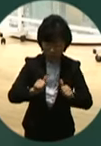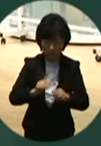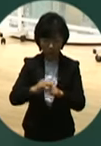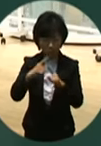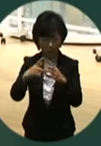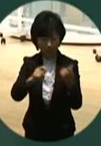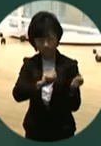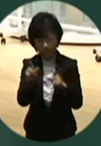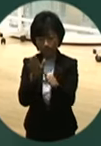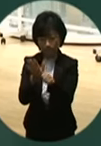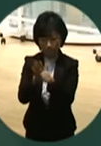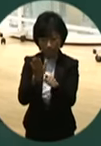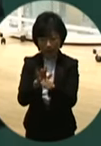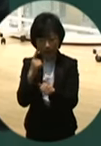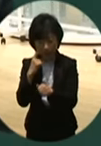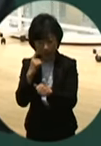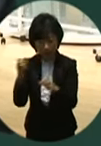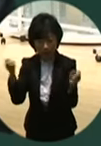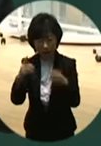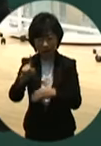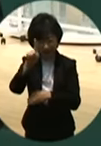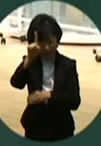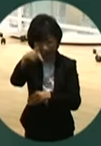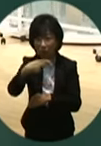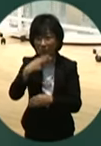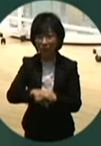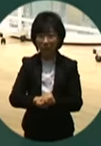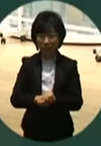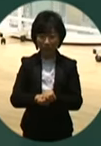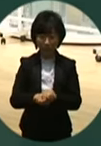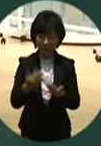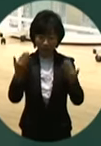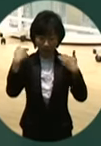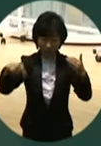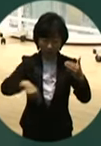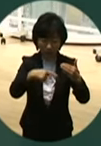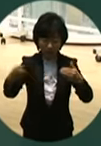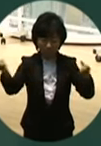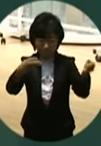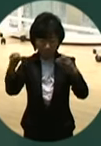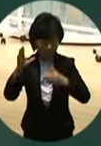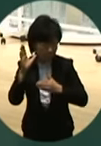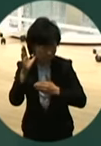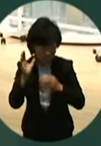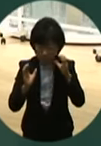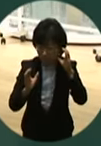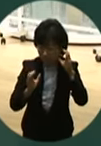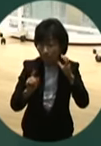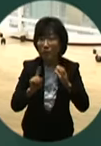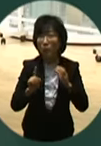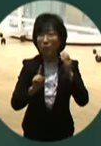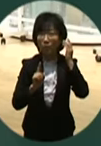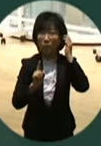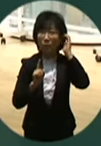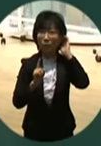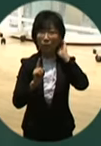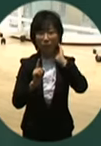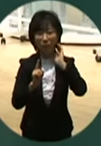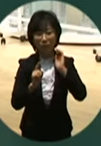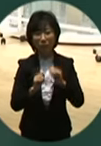It wasn't how do we evangelize and save the churches. 말 학교에서 제일 많이 들은 얘기가 뭐냐 아마 뭐